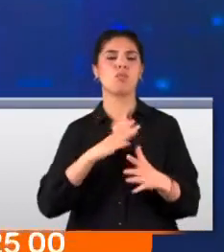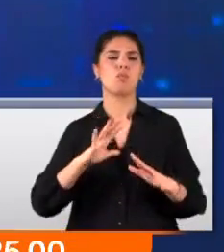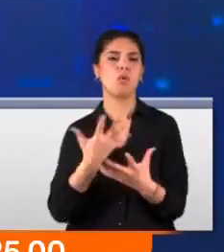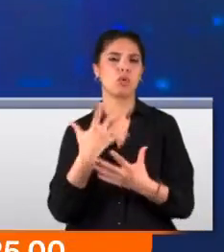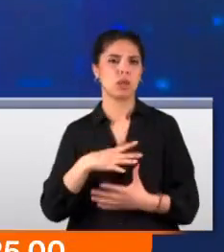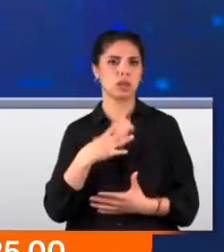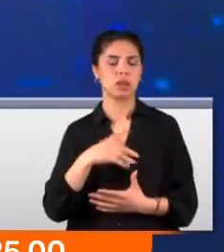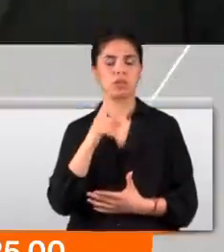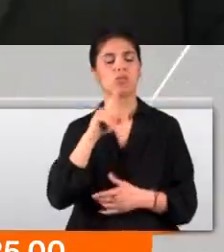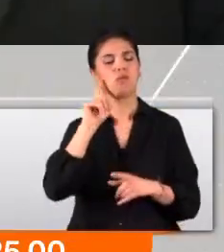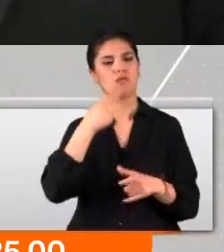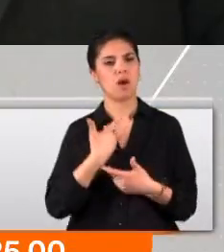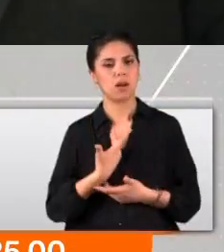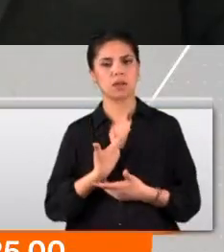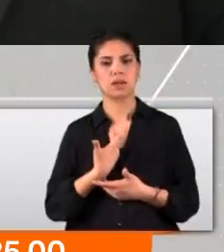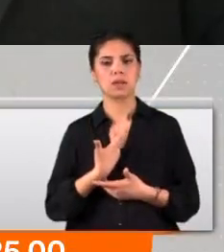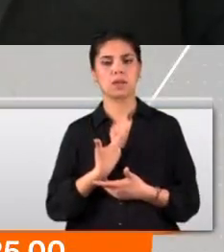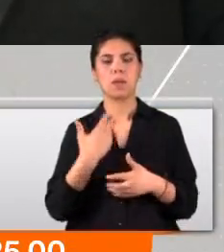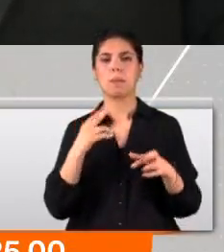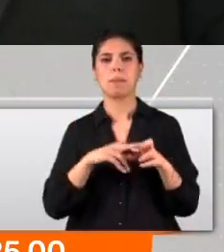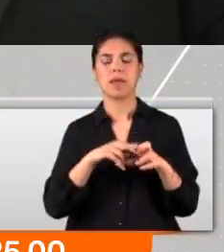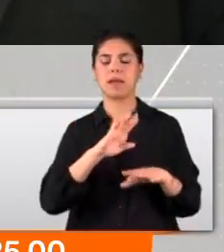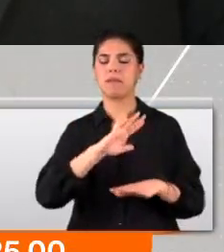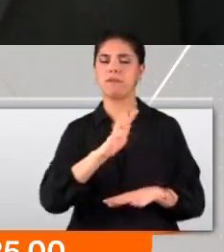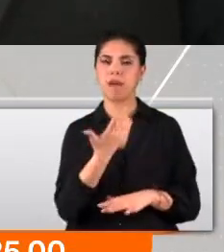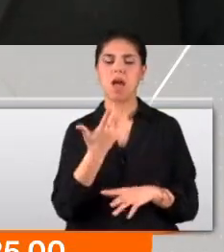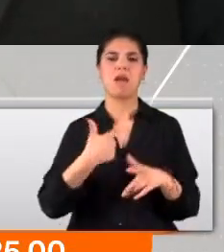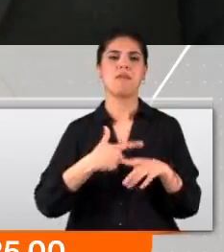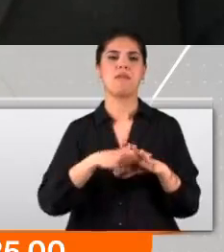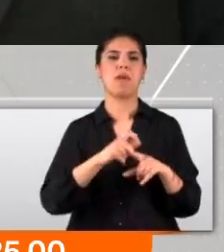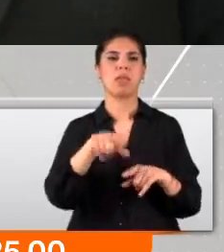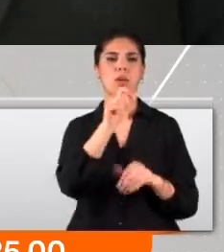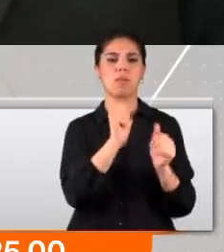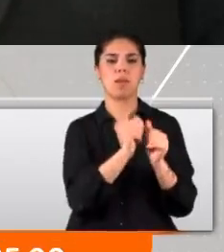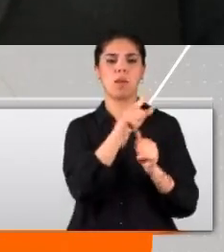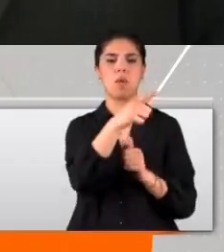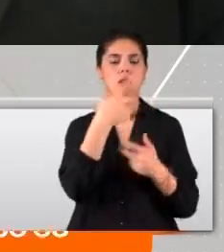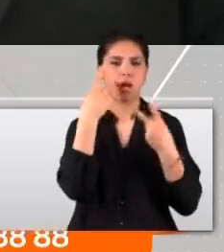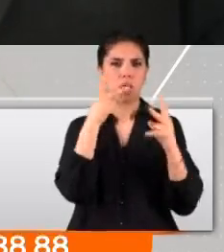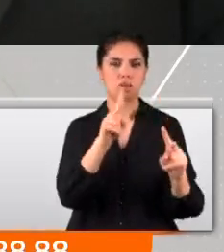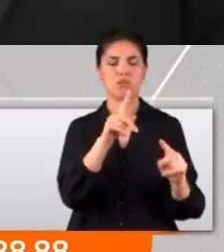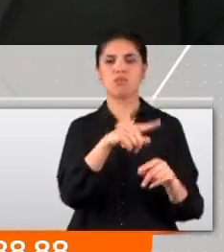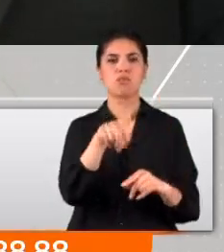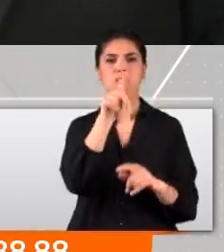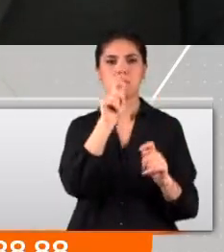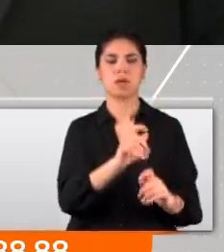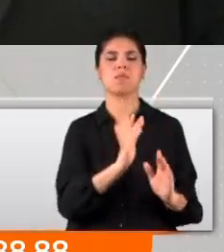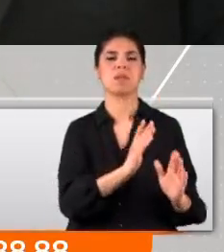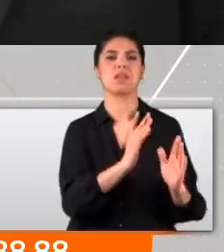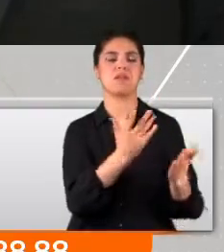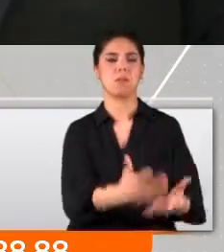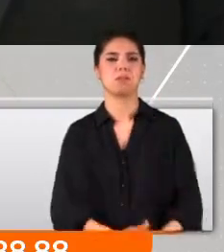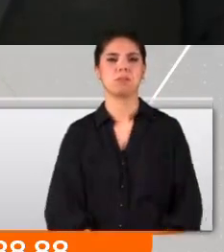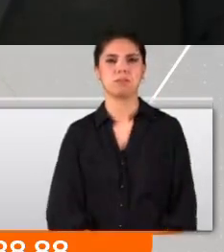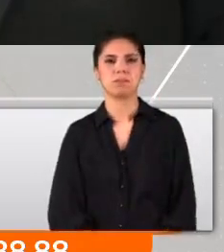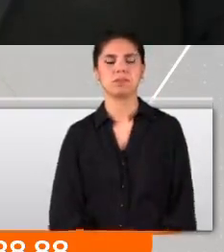Biz bunun da farkındayız. PKK'nın ağzıyla ya da FETÖ'nün ağzıyla onun eteklerindeki bütün taşları dökmeye olanca güçleriyle saldırmaya